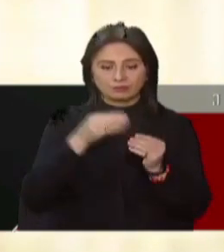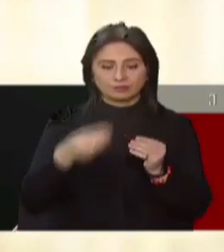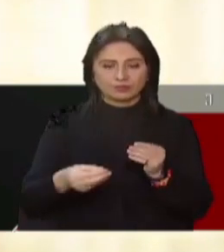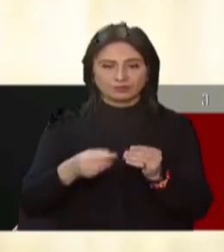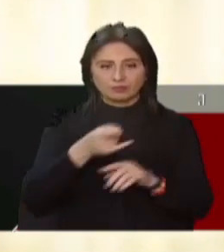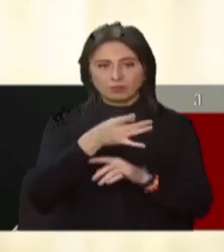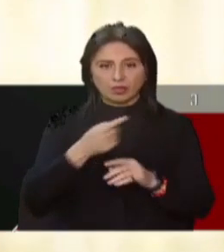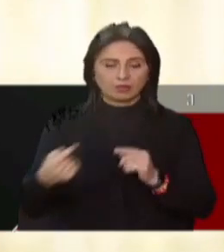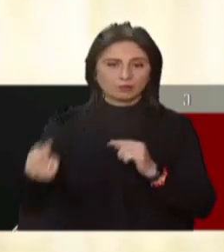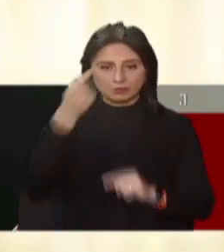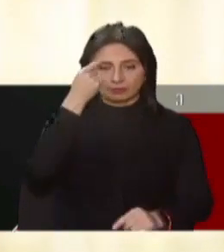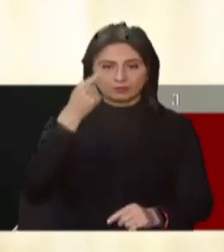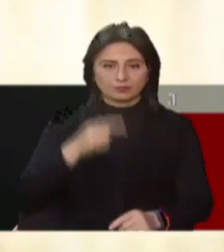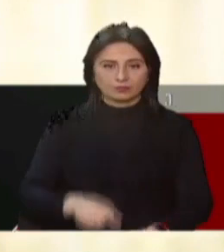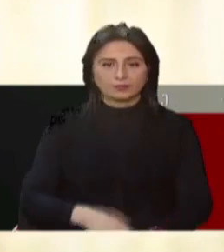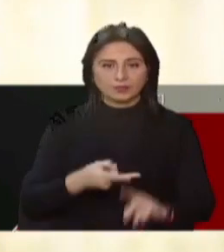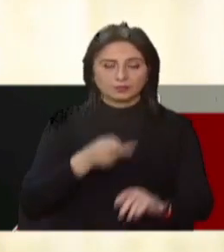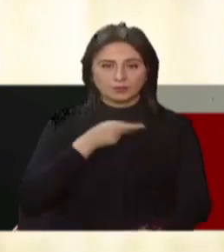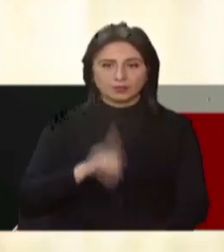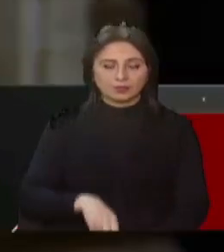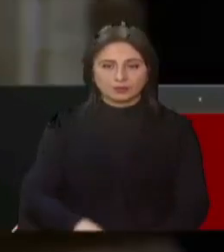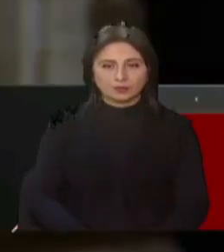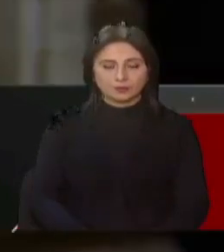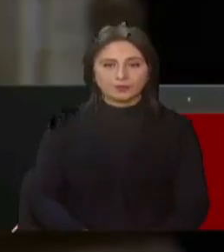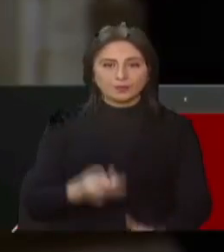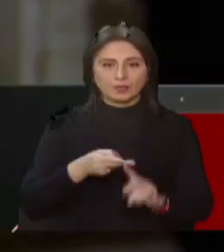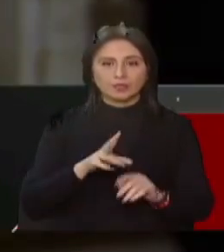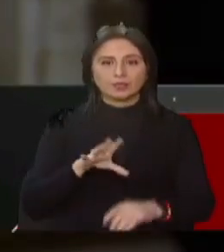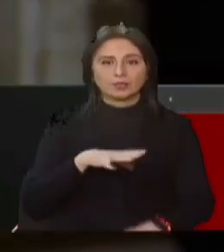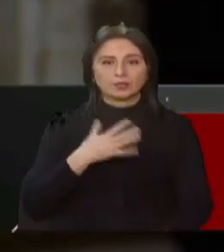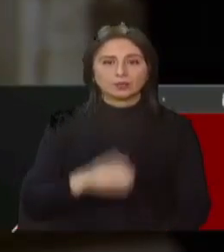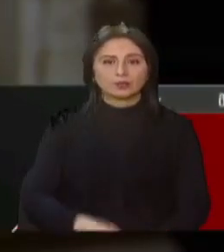amofta, tauși, da, mitgarda e cel. Isi-o,